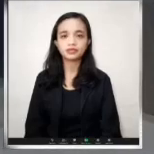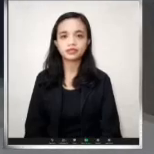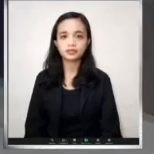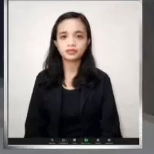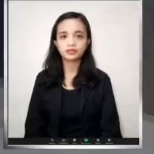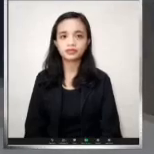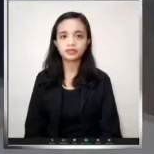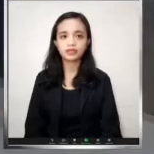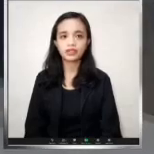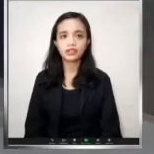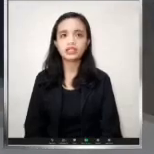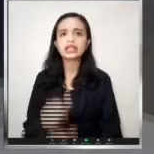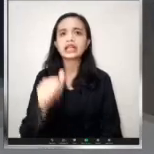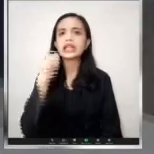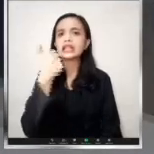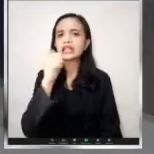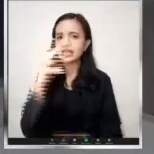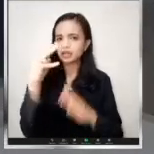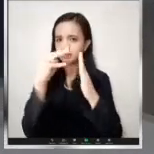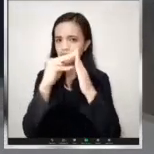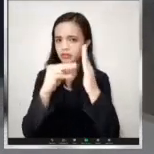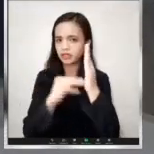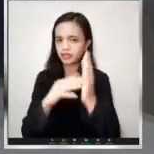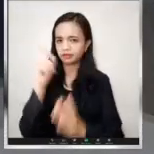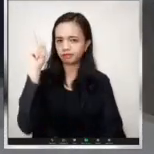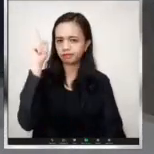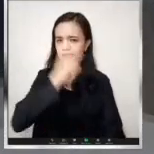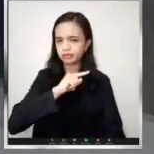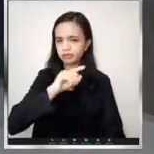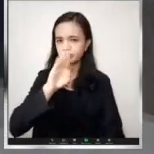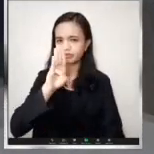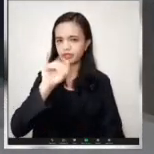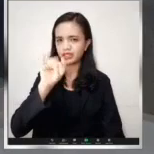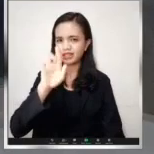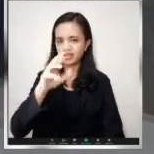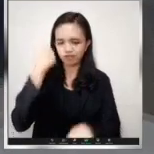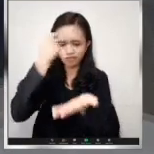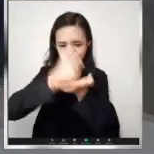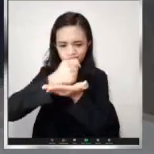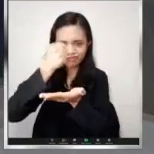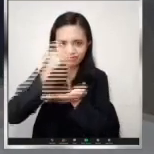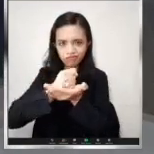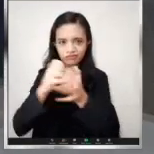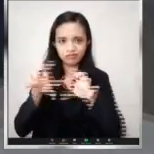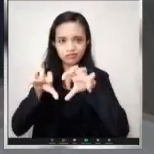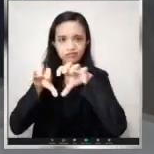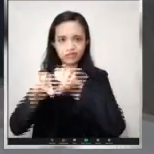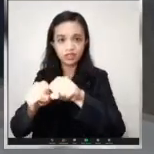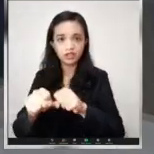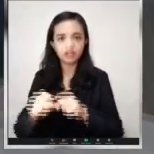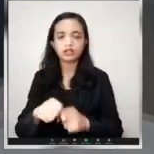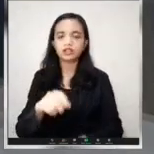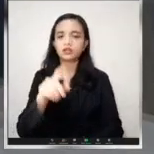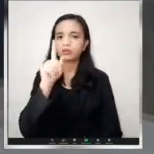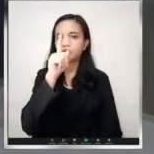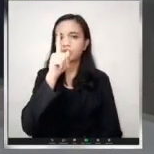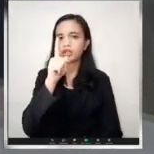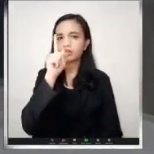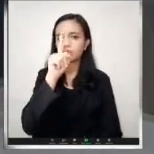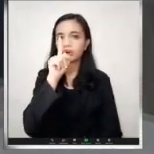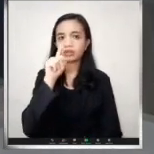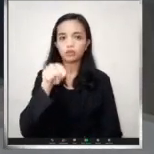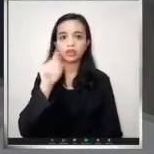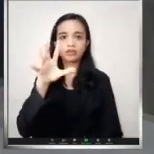Mahigit 10 milyong pinekeng BIR stamps ang nasabat sa Pagadian City. Katumbas ito ng kalahating bilyong pisong mawawala sa